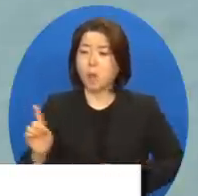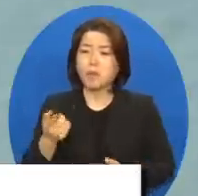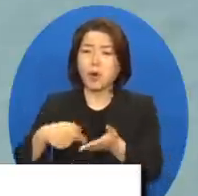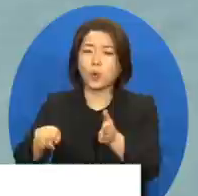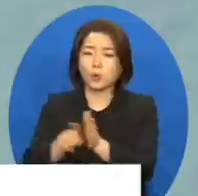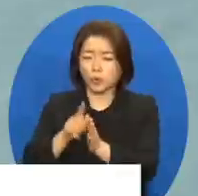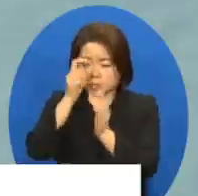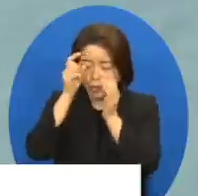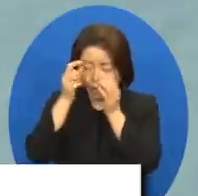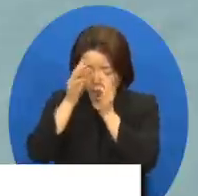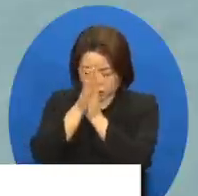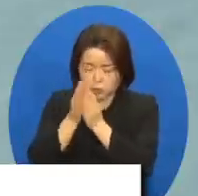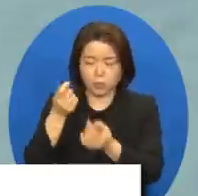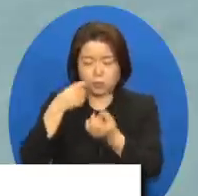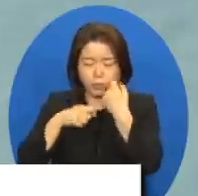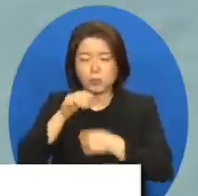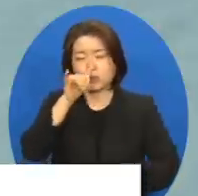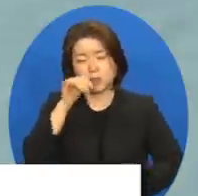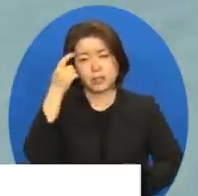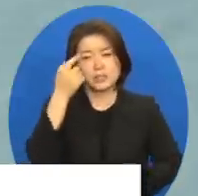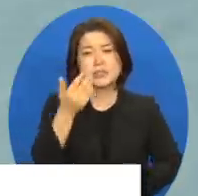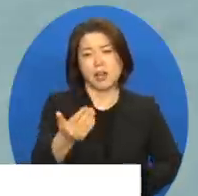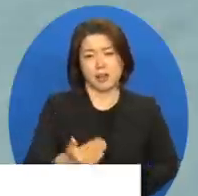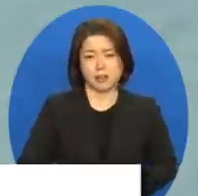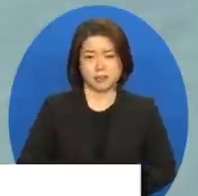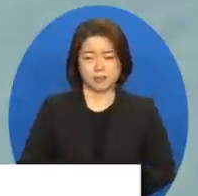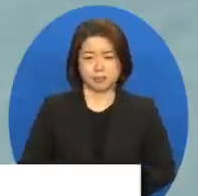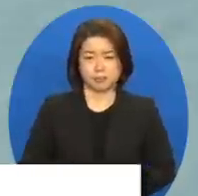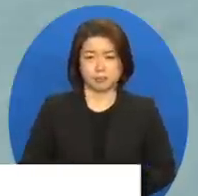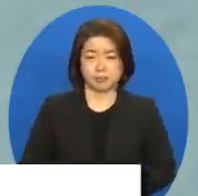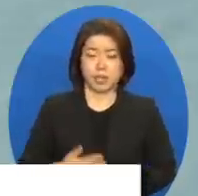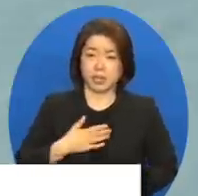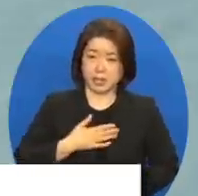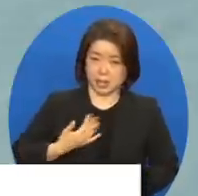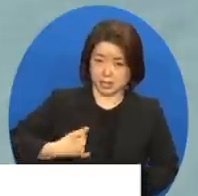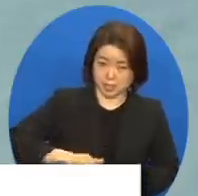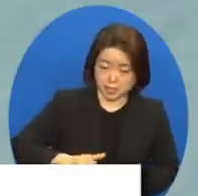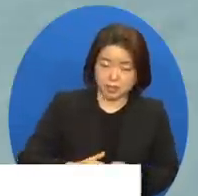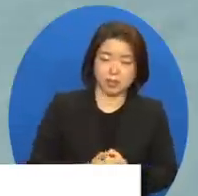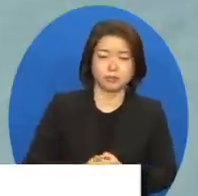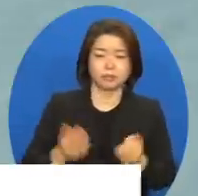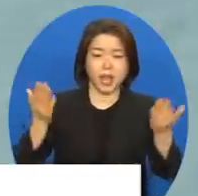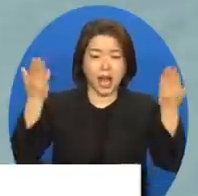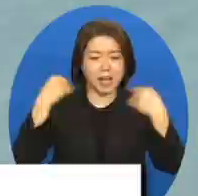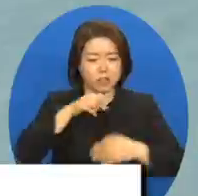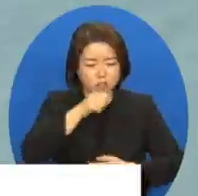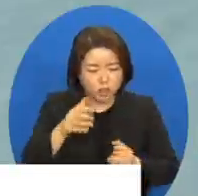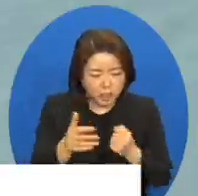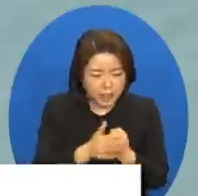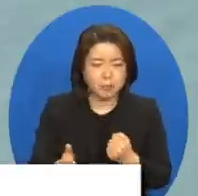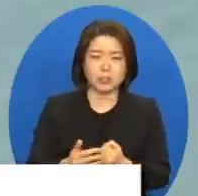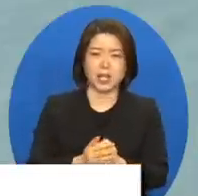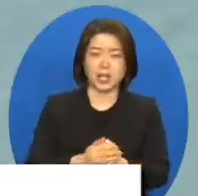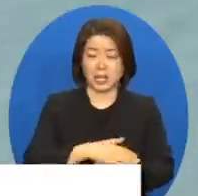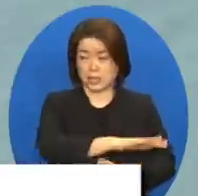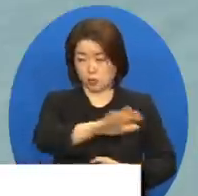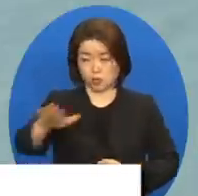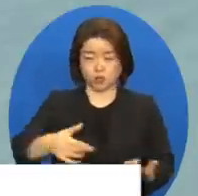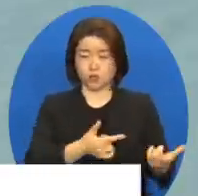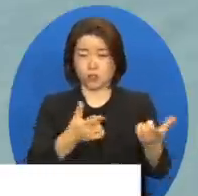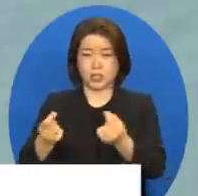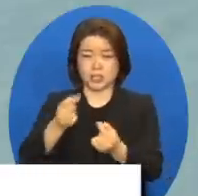울었냐, 기도했냐 하는 겁니다. 우리 자녀들 학교 성적 때문에 다 기도했을